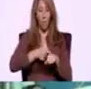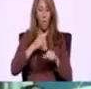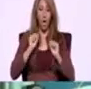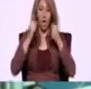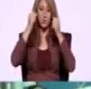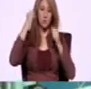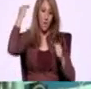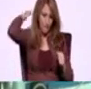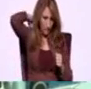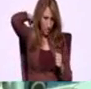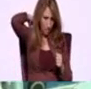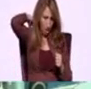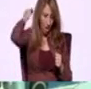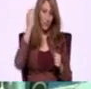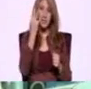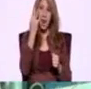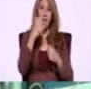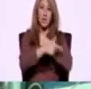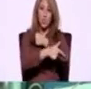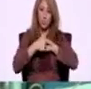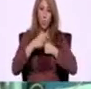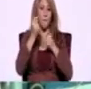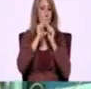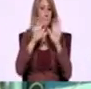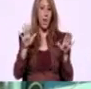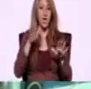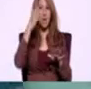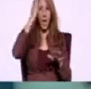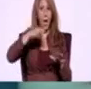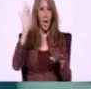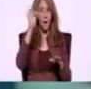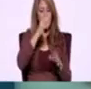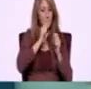الفقري 3 حالات أسبوعيا ويجري العمليات اللازمة لهم.